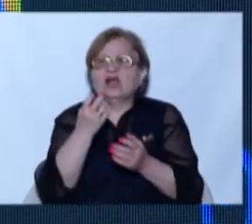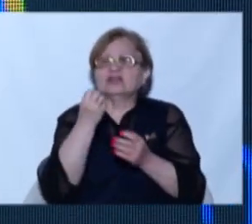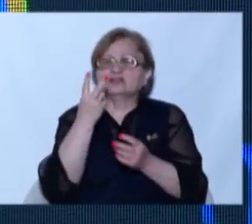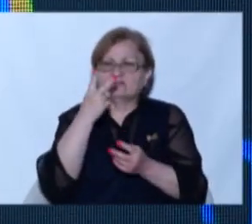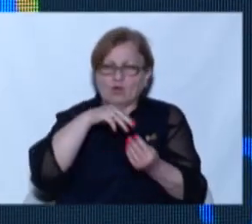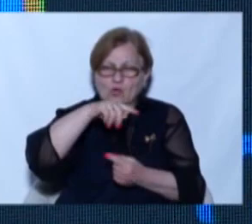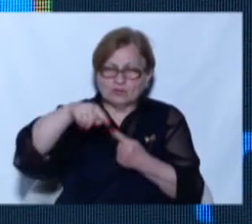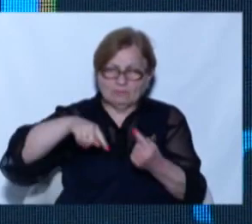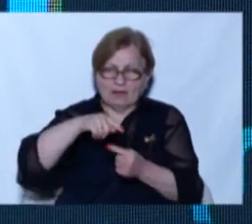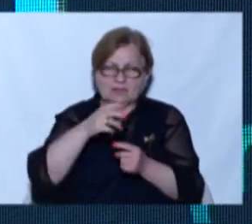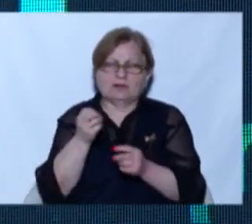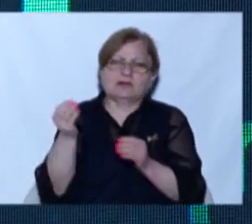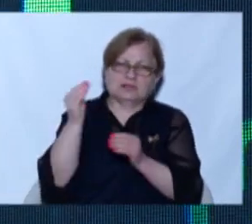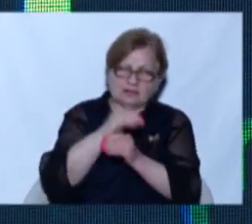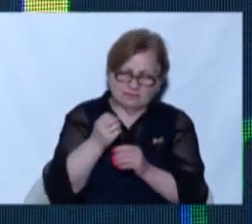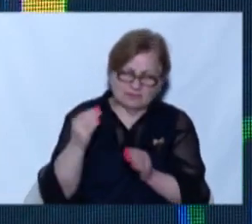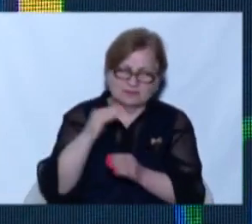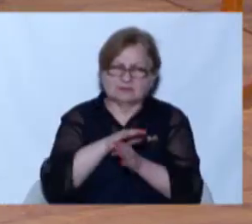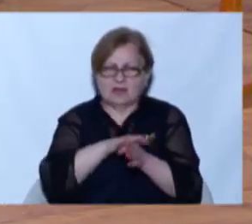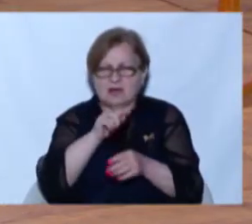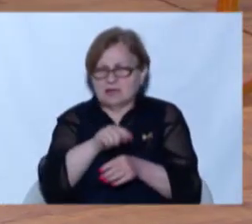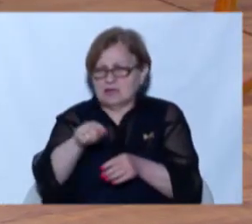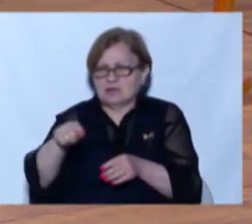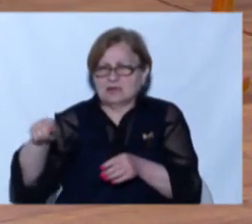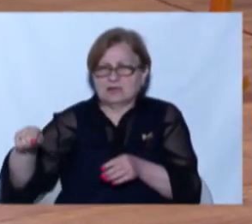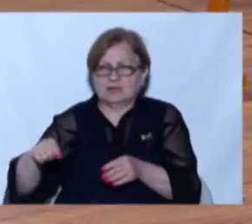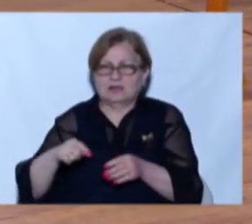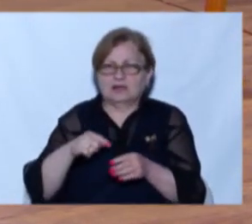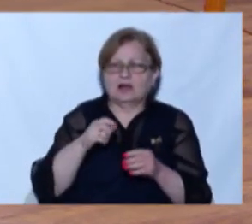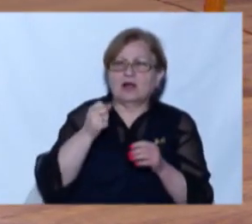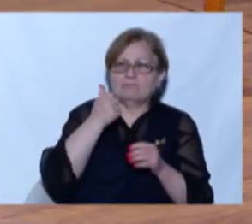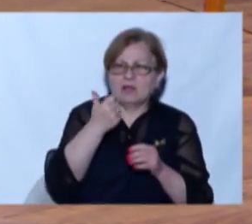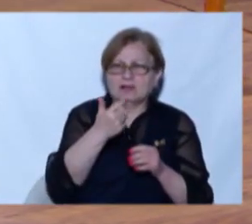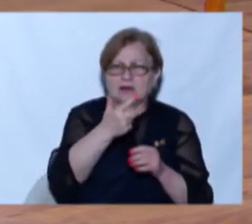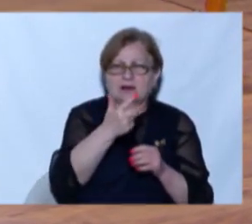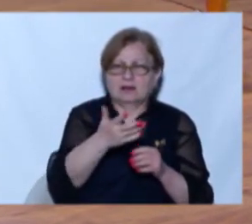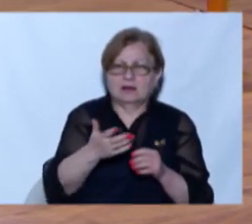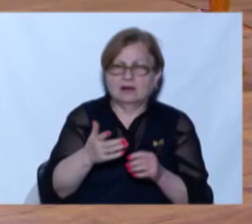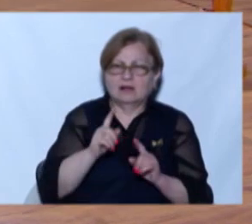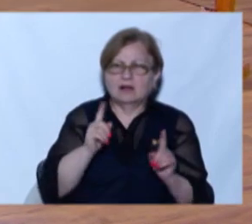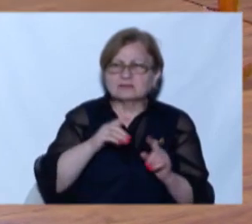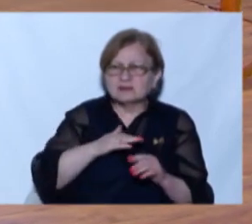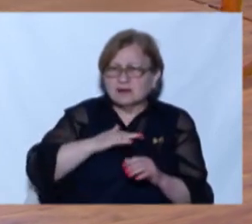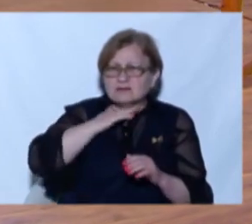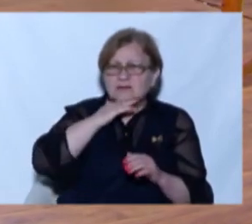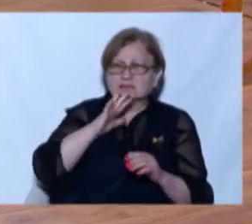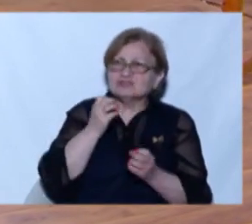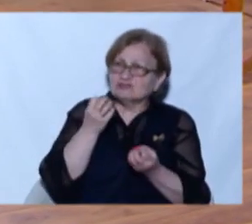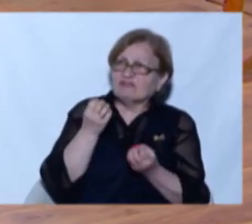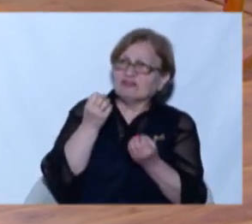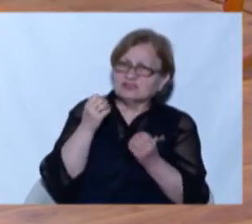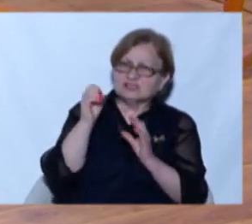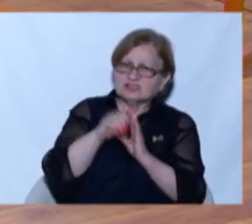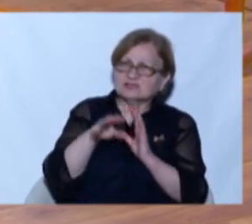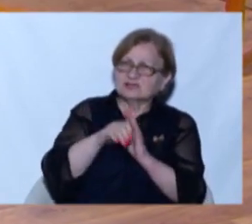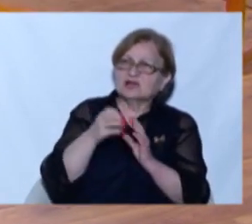ქაღალდის პარკი. გავსე კულმუხუს ერთი პარკიც. ას კუნძულა, მეორე კუნძულა. რა გაუმაძღრობა იქნებ შენ